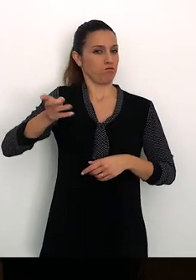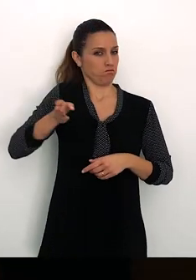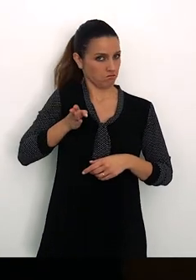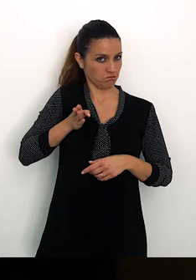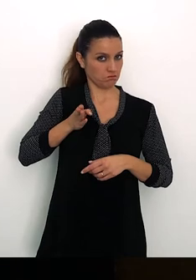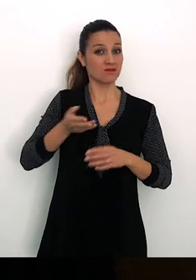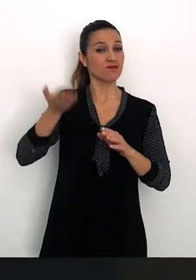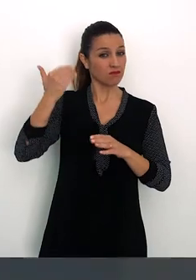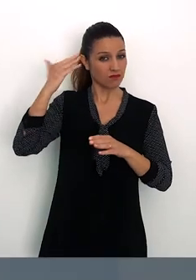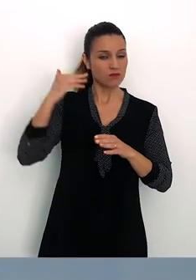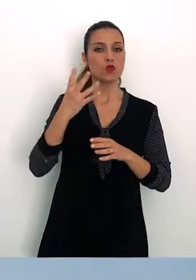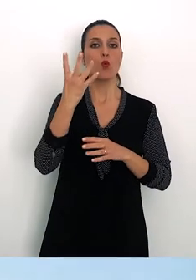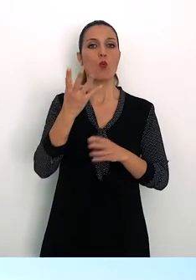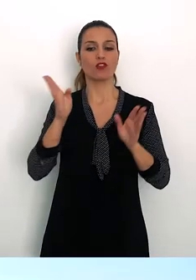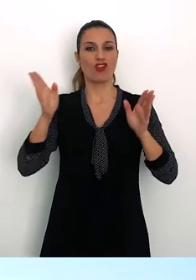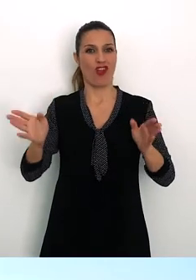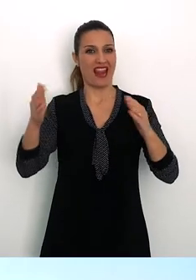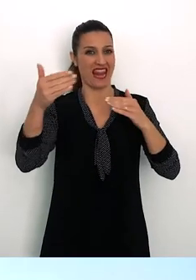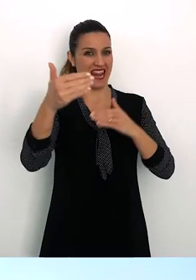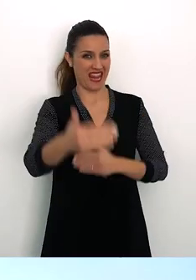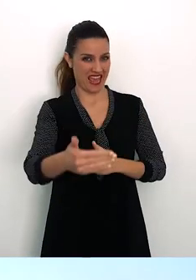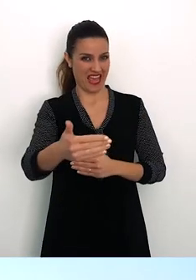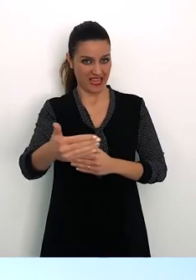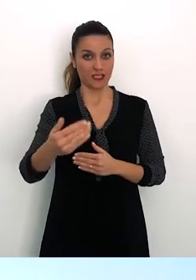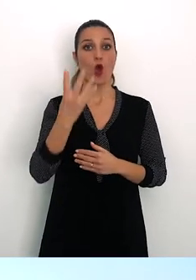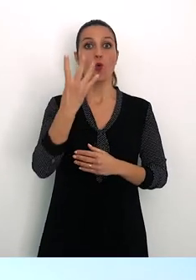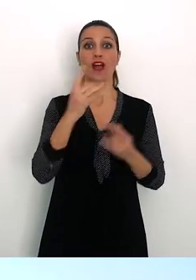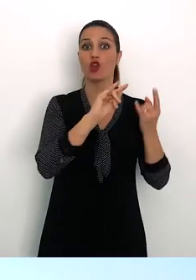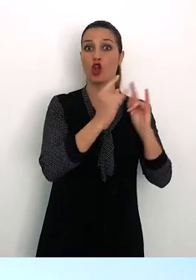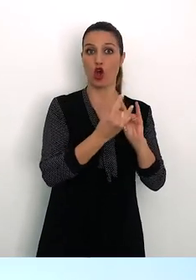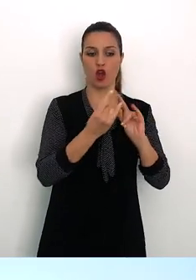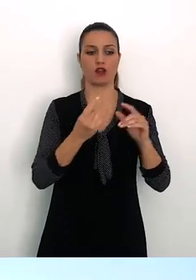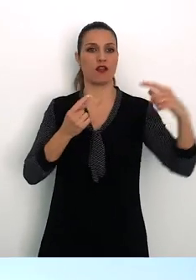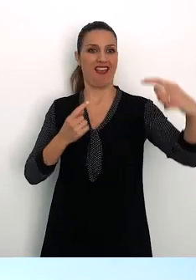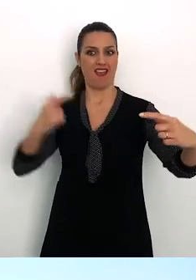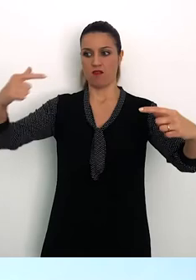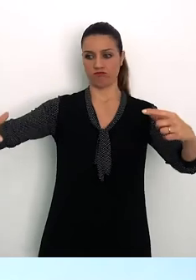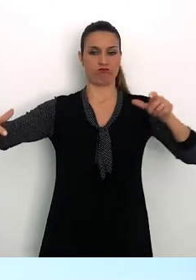Originariamente era di forma quadrilatera e contava ben quattro torri poste ai quattro angoli.